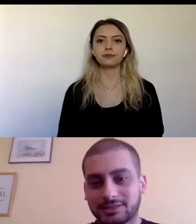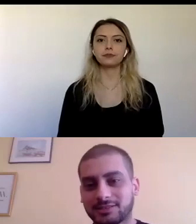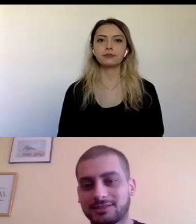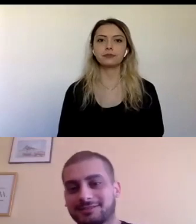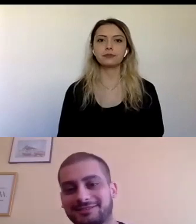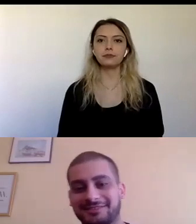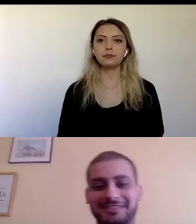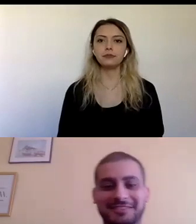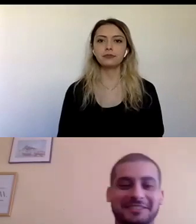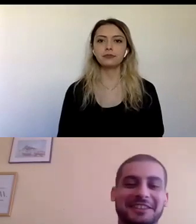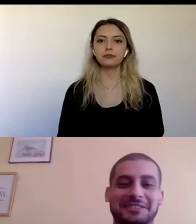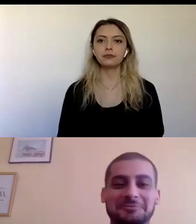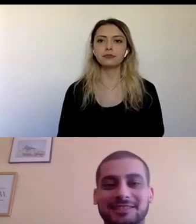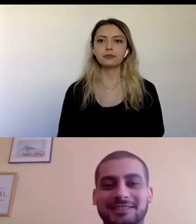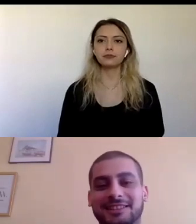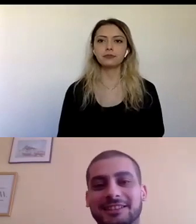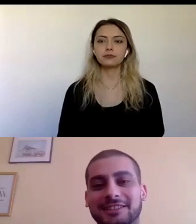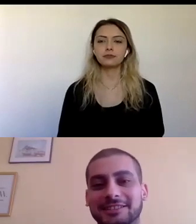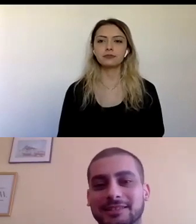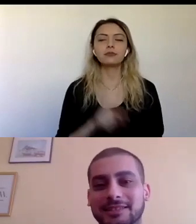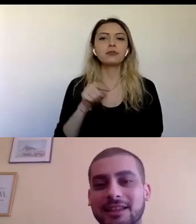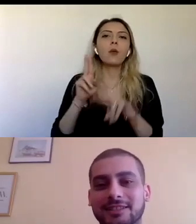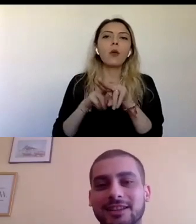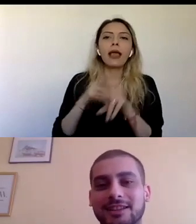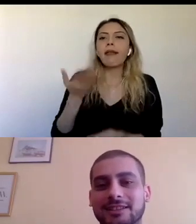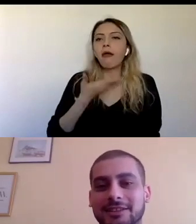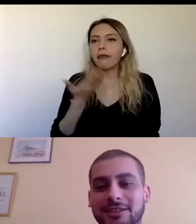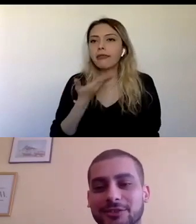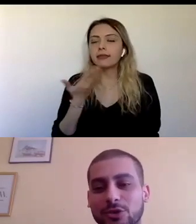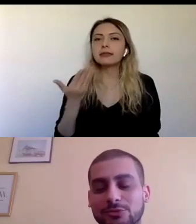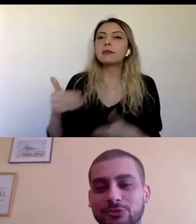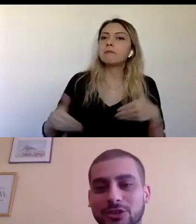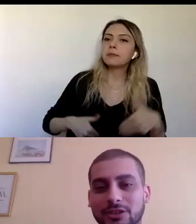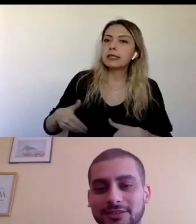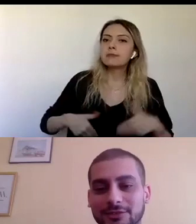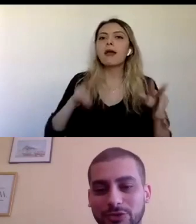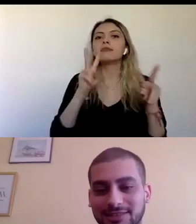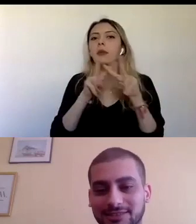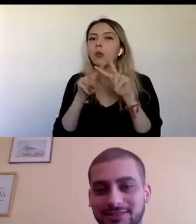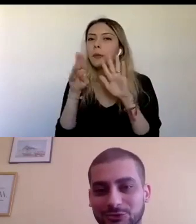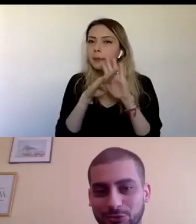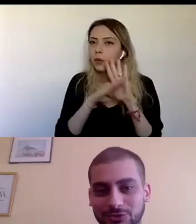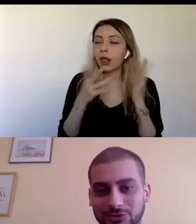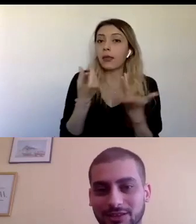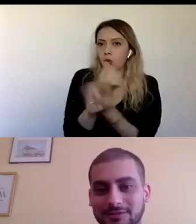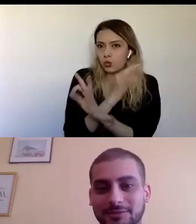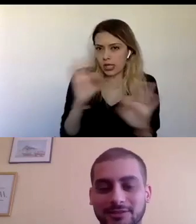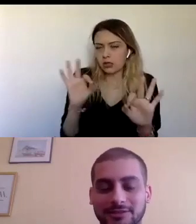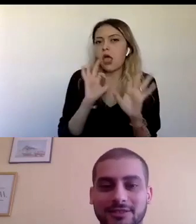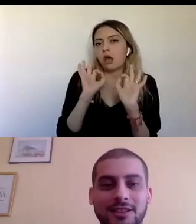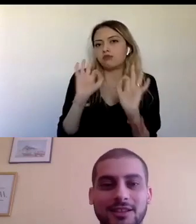anlattığımız, Kenan'ın bahsettiği hizmetler gördüğünüz üzere ücretsiz çoğunlukla